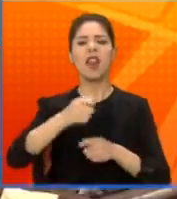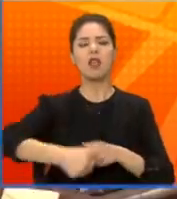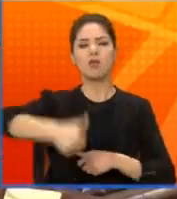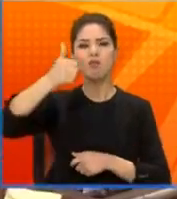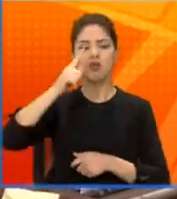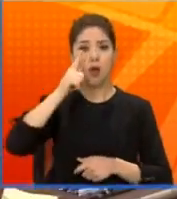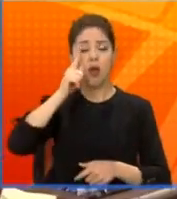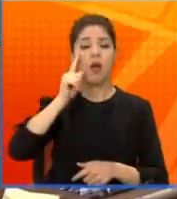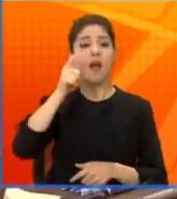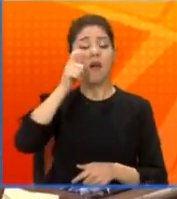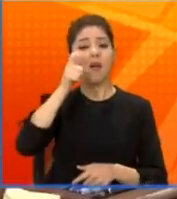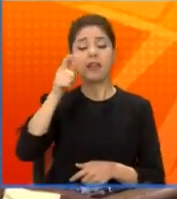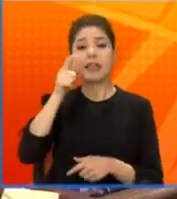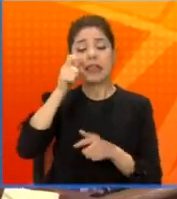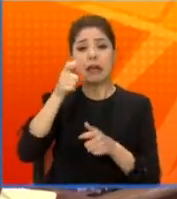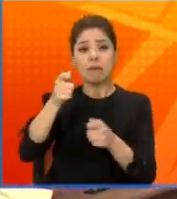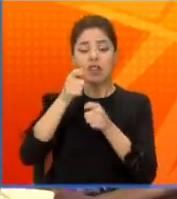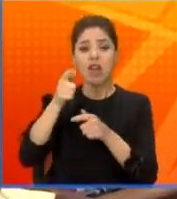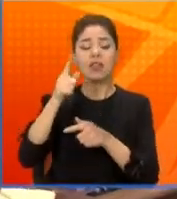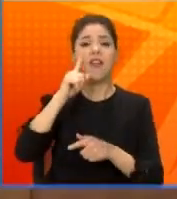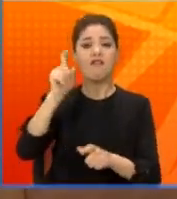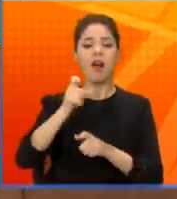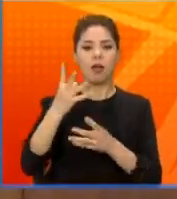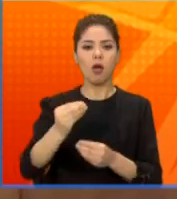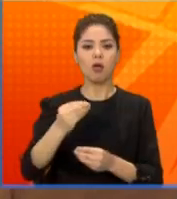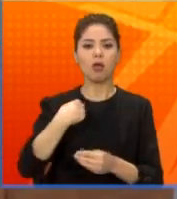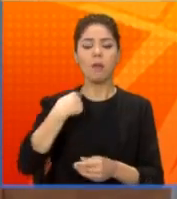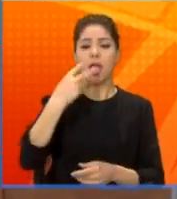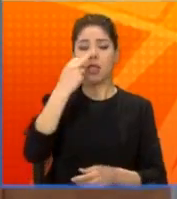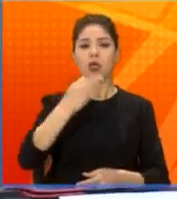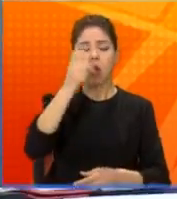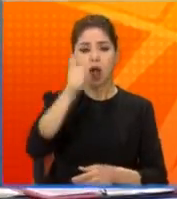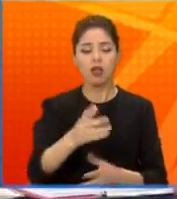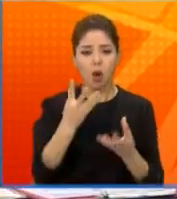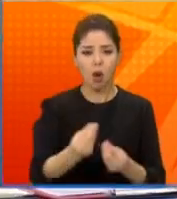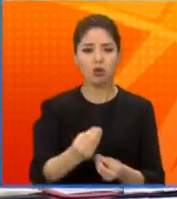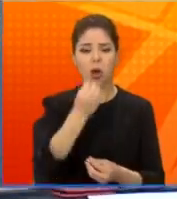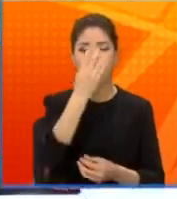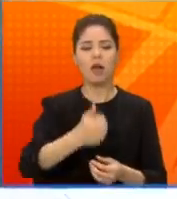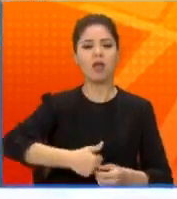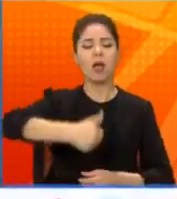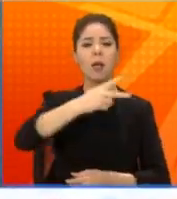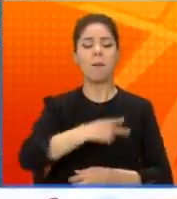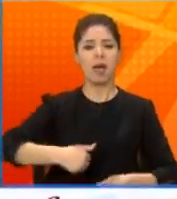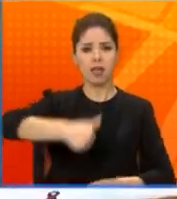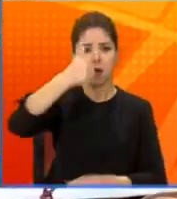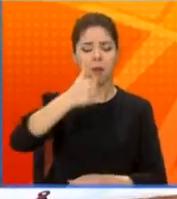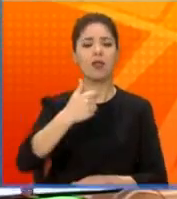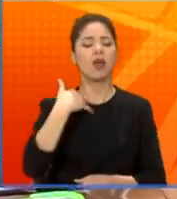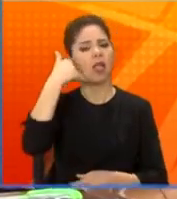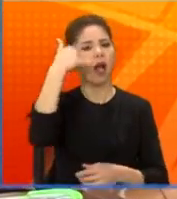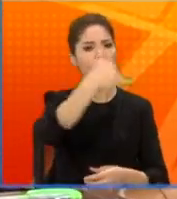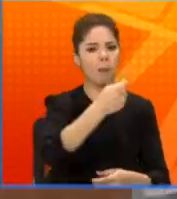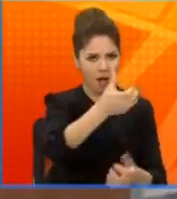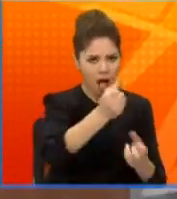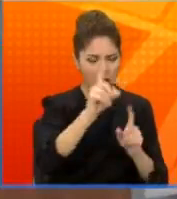bir şekilde. Abdurrahim Bey dedi. Biz herhalde dolandırıldık. Bahçelievler Belediye Başkanı aradım. Hakan abi dedim parayı aldınız değil mi dedim.